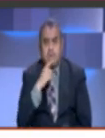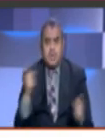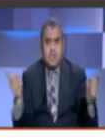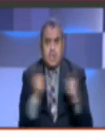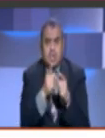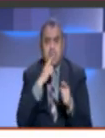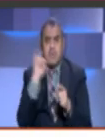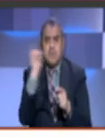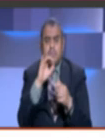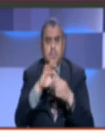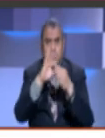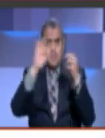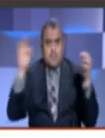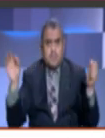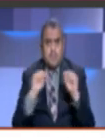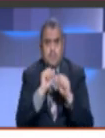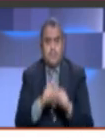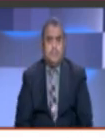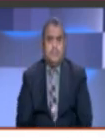دوت